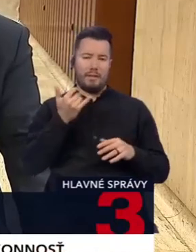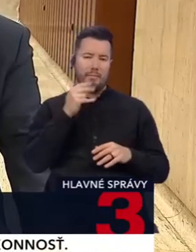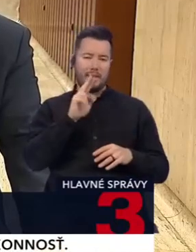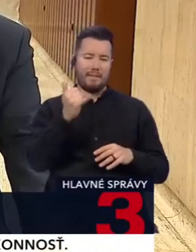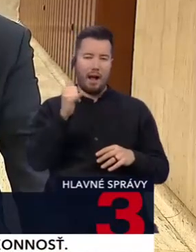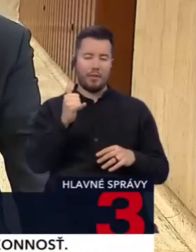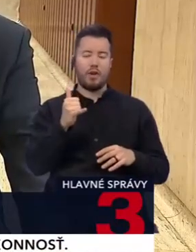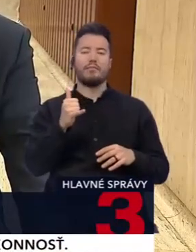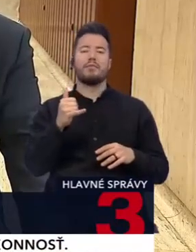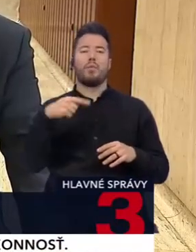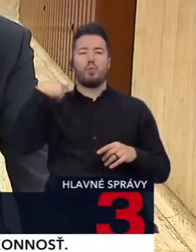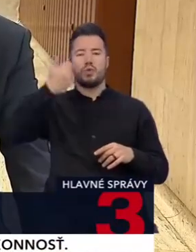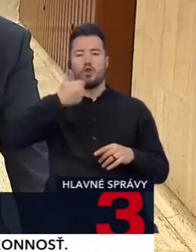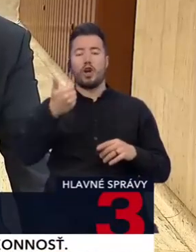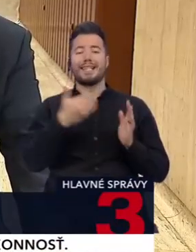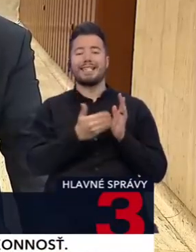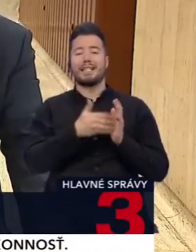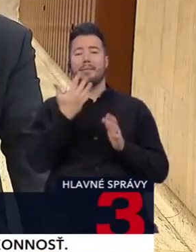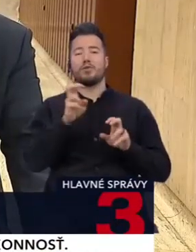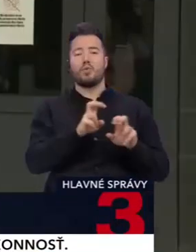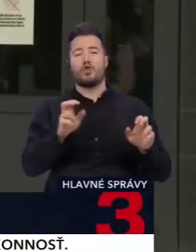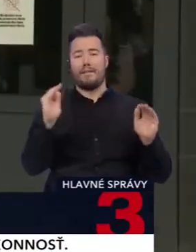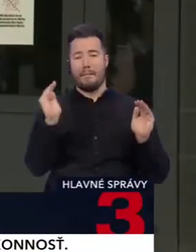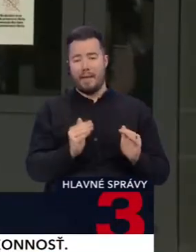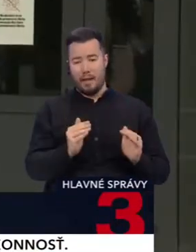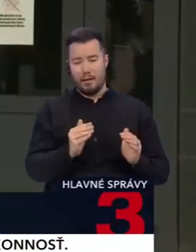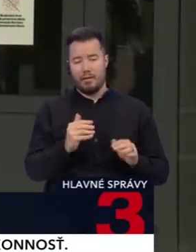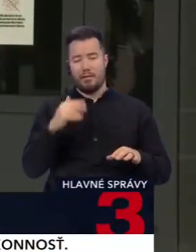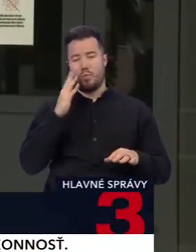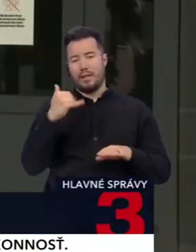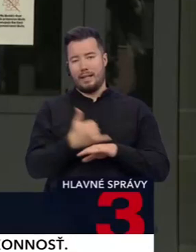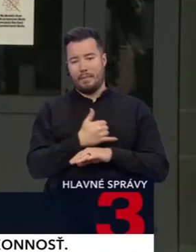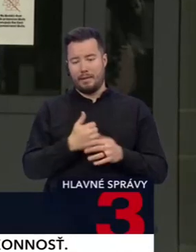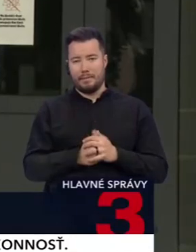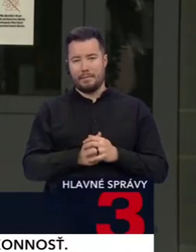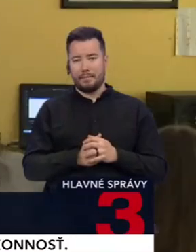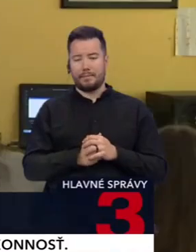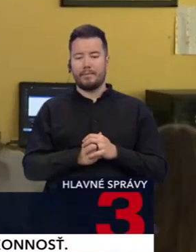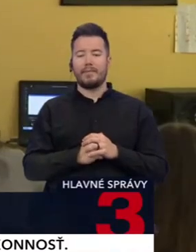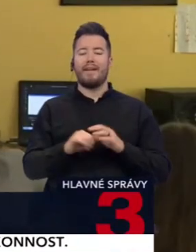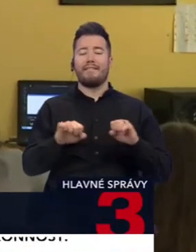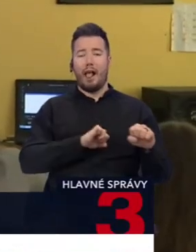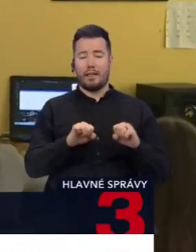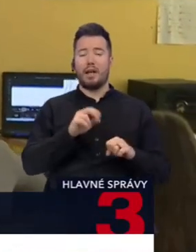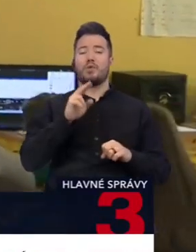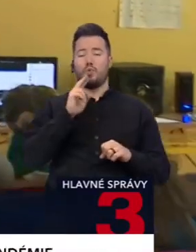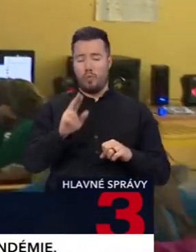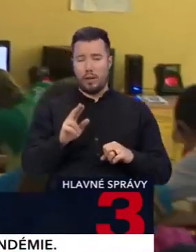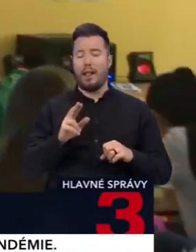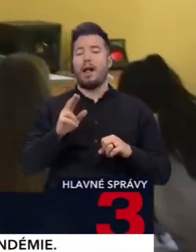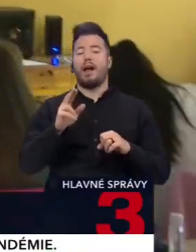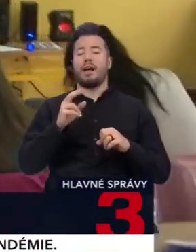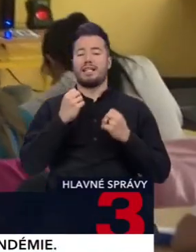o 1500 učiteľov menej a budeme ich mať nedostatok. O tom, že vláda zabezpečí adekvátne ohodnotenie učiteľov a vytvorí podmienky